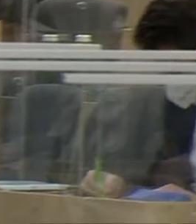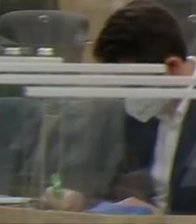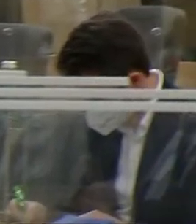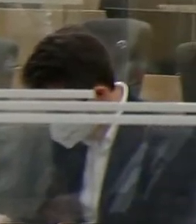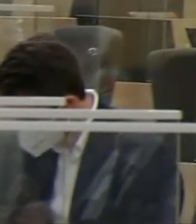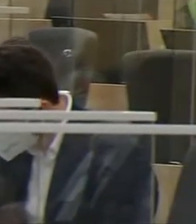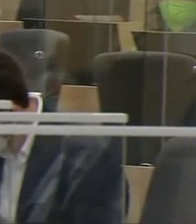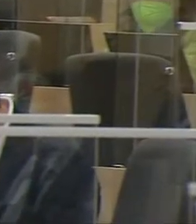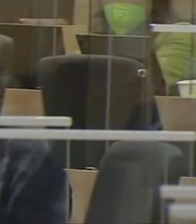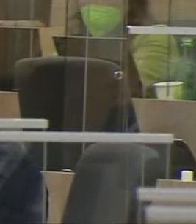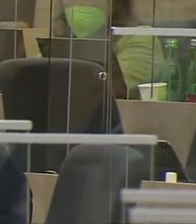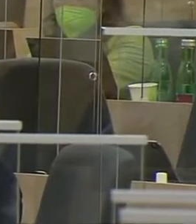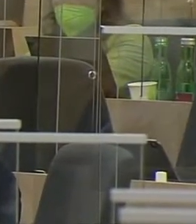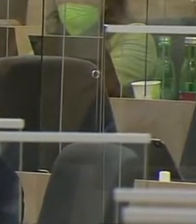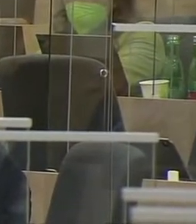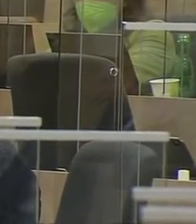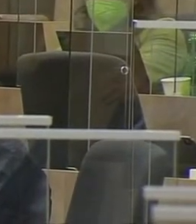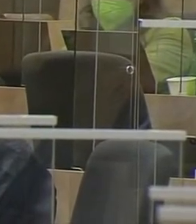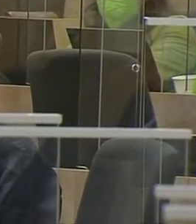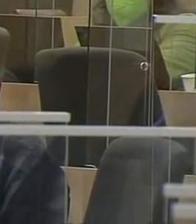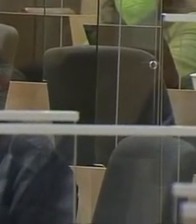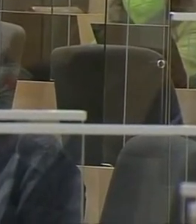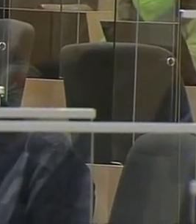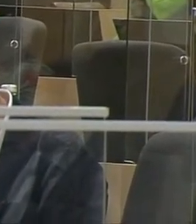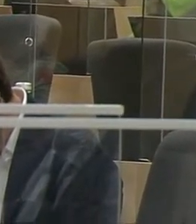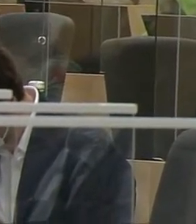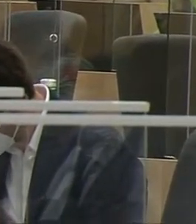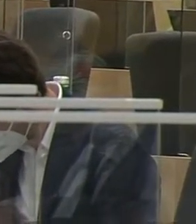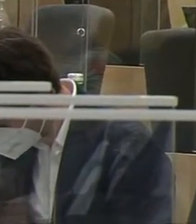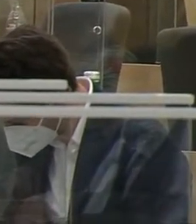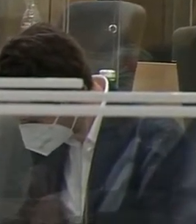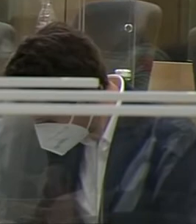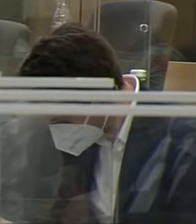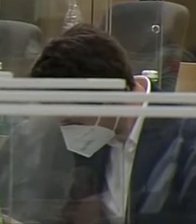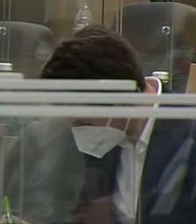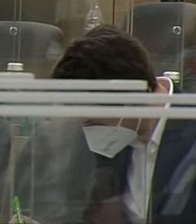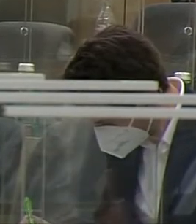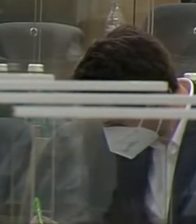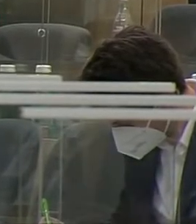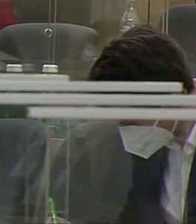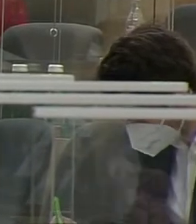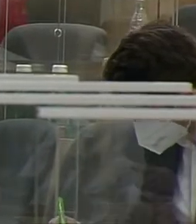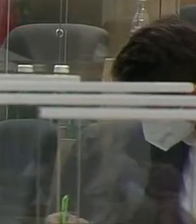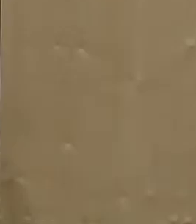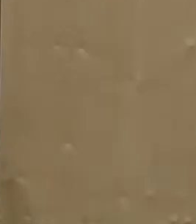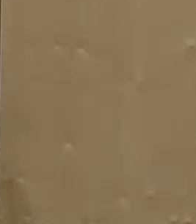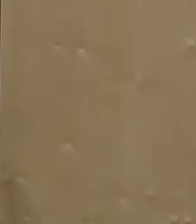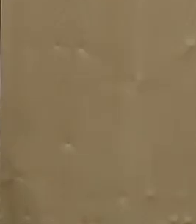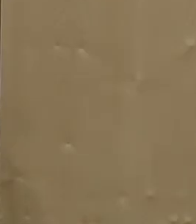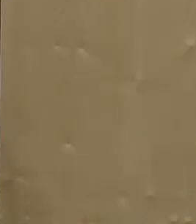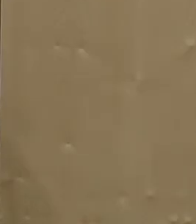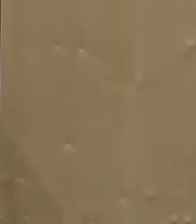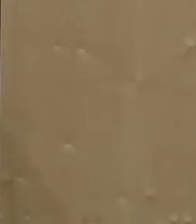Ihre Ausführungen. Ich bin es gewohnt als Wirtschaftler, dass man sich nach Fakten haltet und nicht nach Geschichten. Und